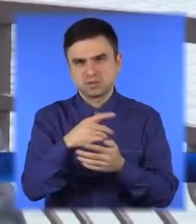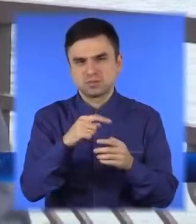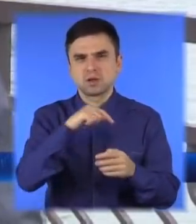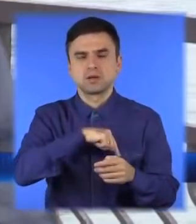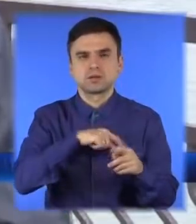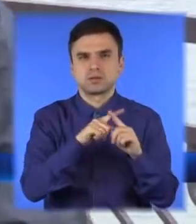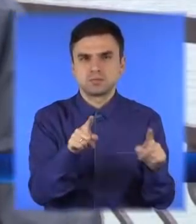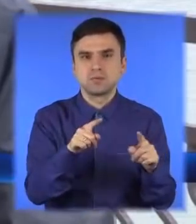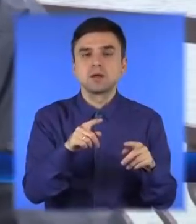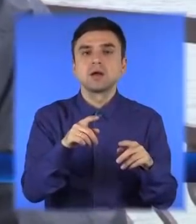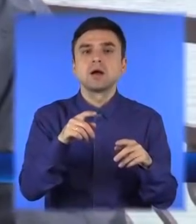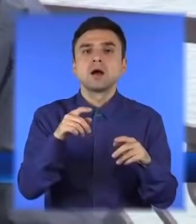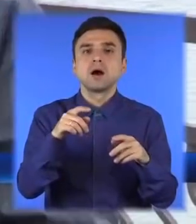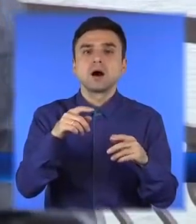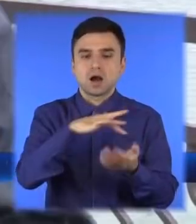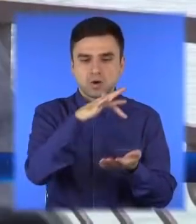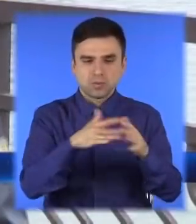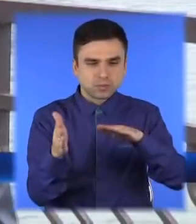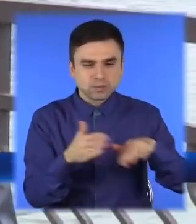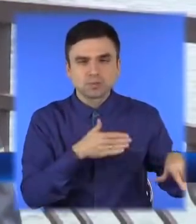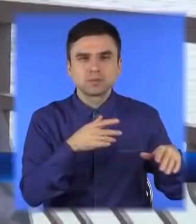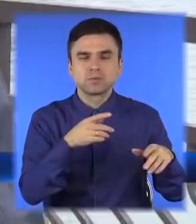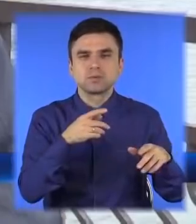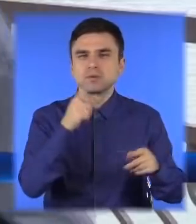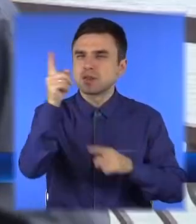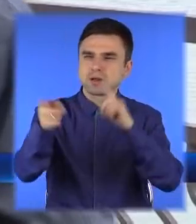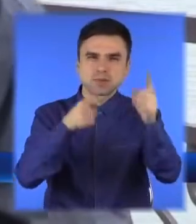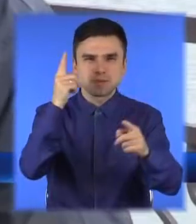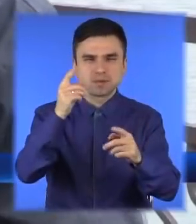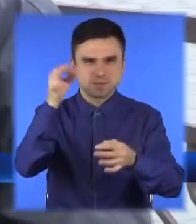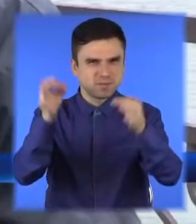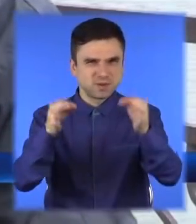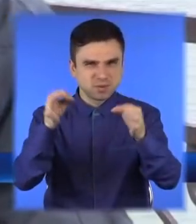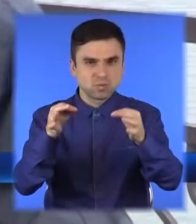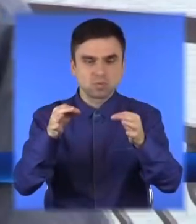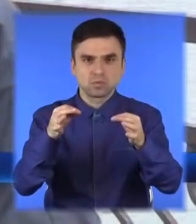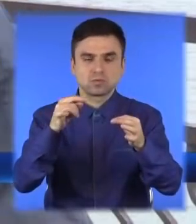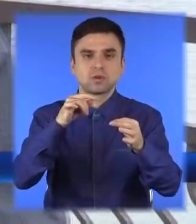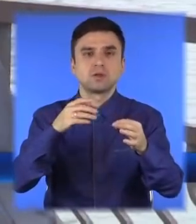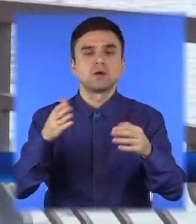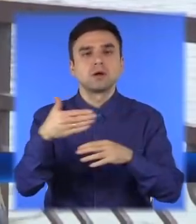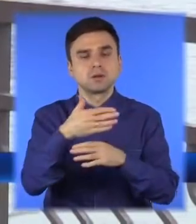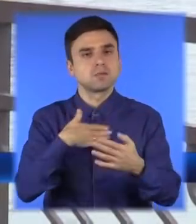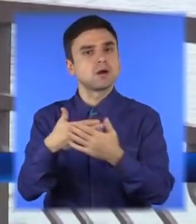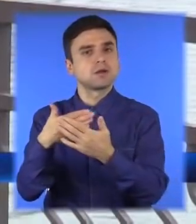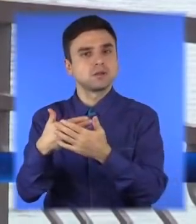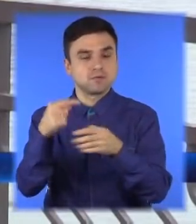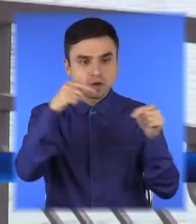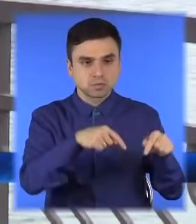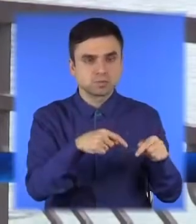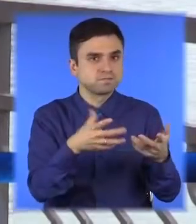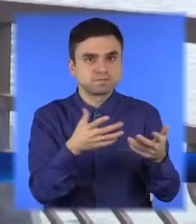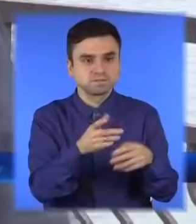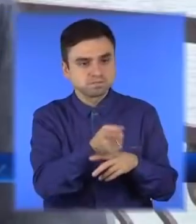городом Кривой Рог. Поэтому здесь нужно применять иные тактики, иные приманки, все-все-все, иметь, ну, по-другому навыки